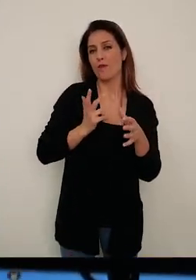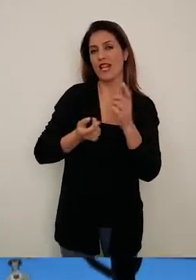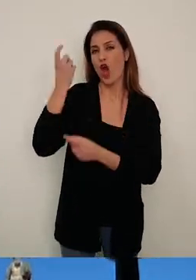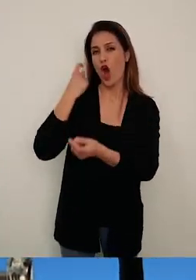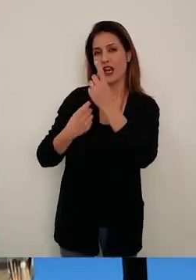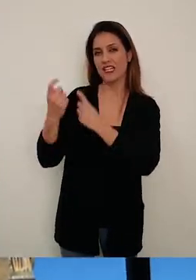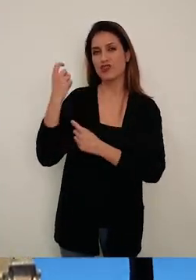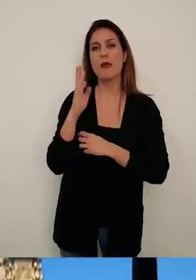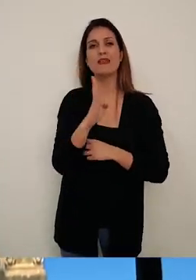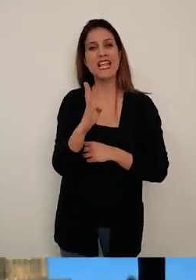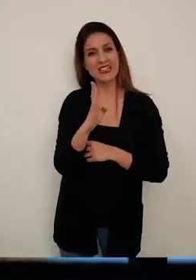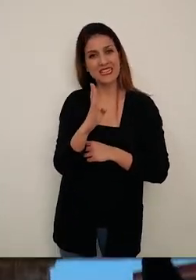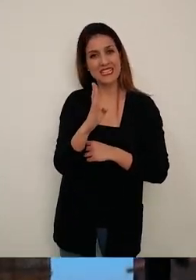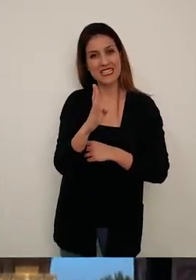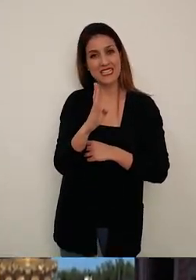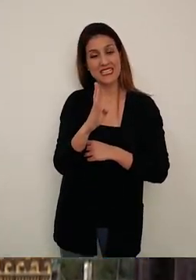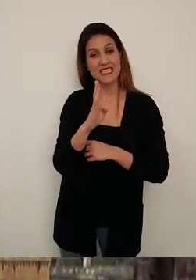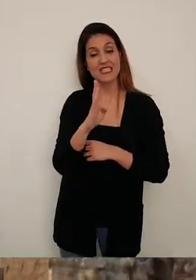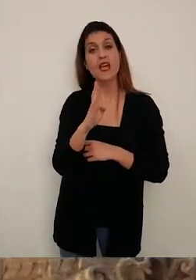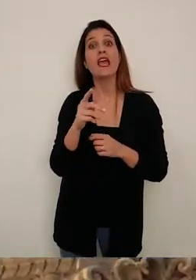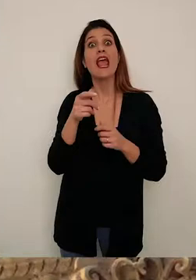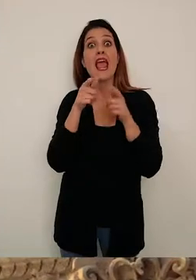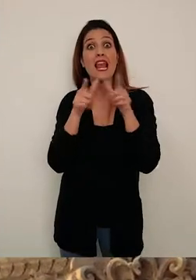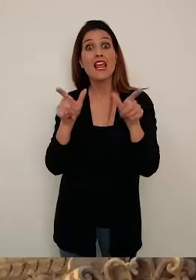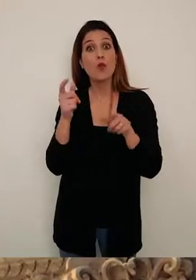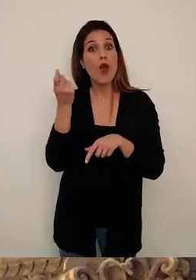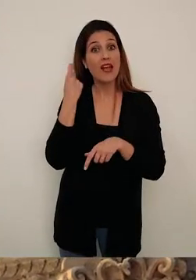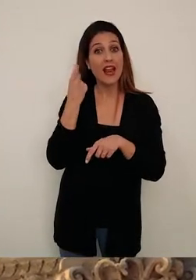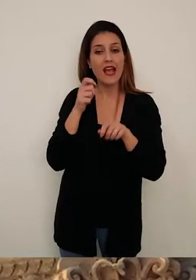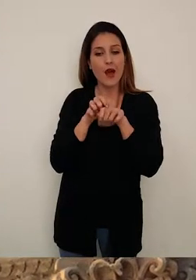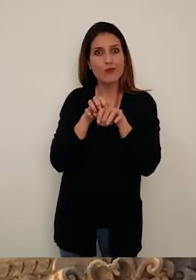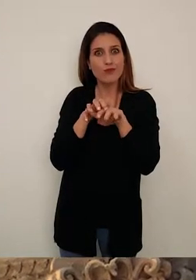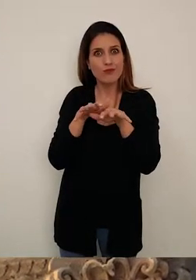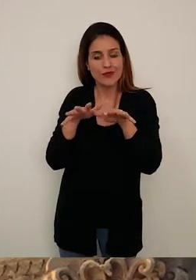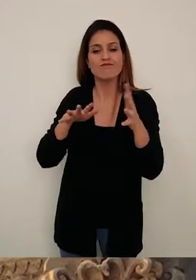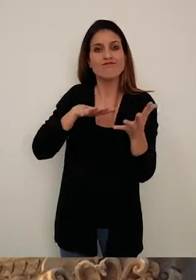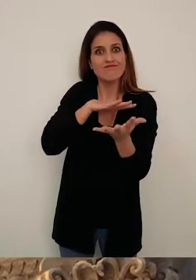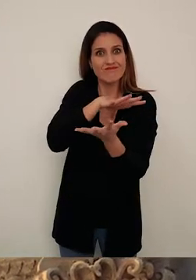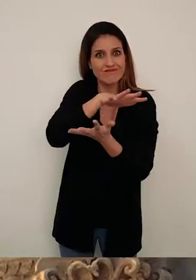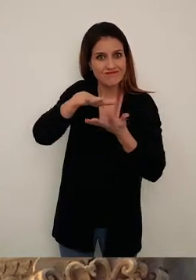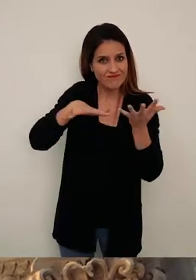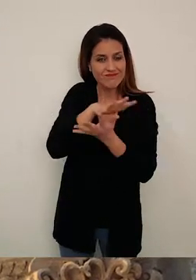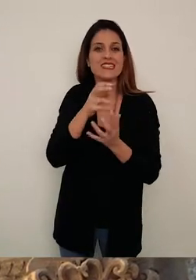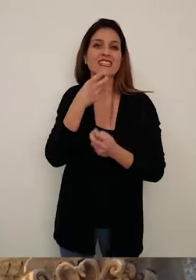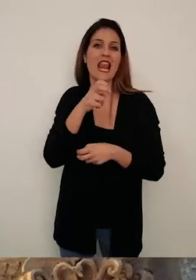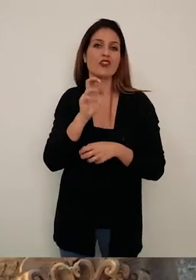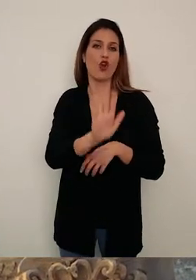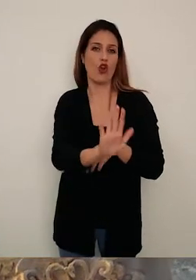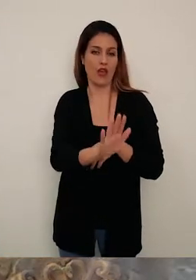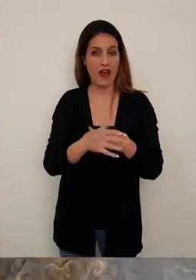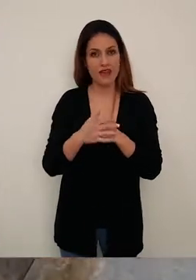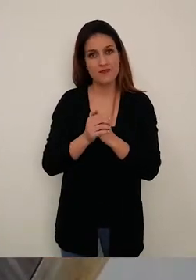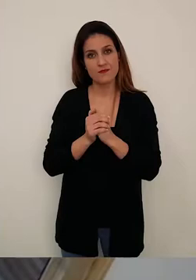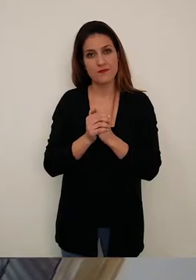origini bizantine ed ellenofone e dove la lingua greca si era fusa nel tempo al dialetto locale.